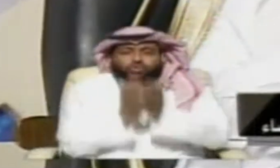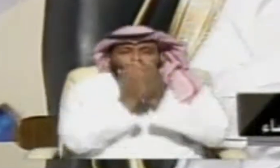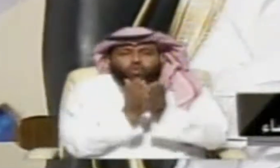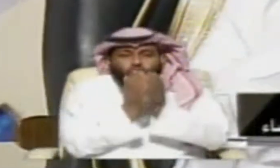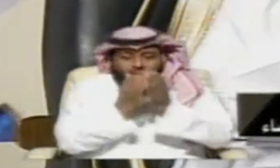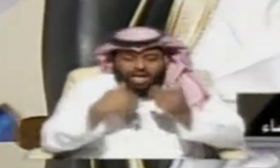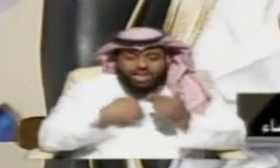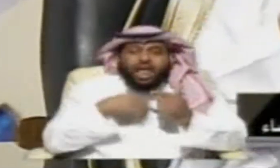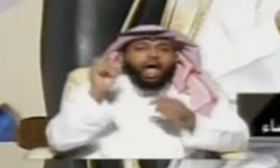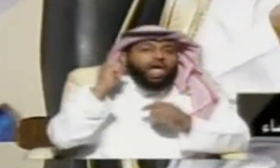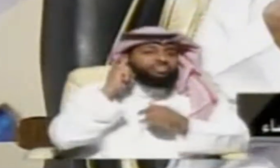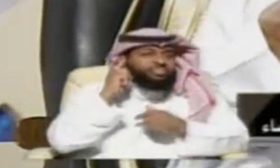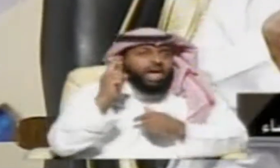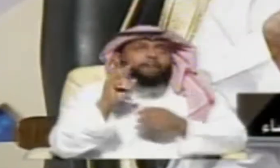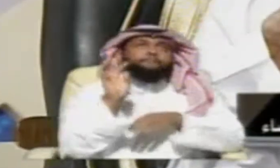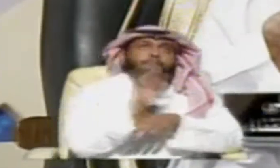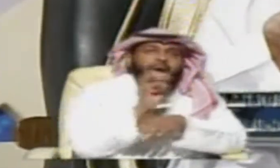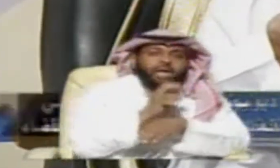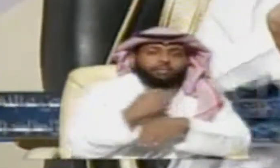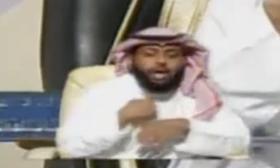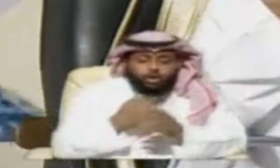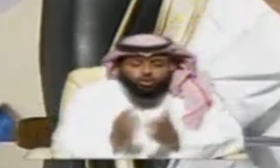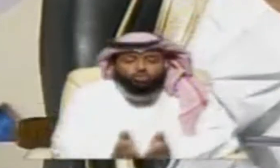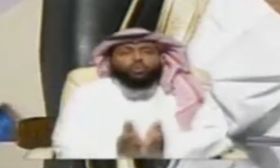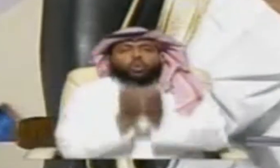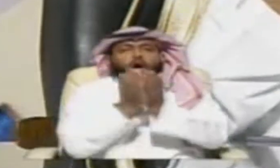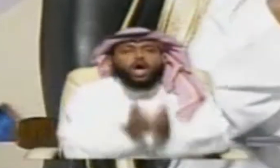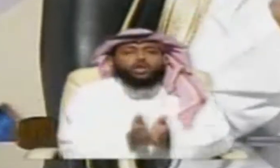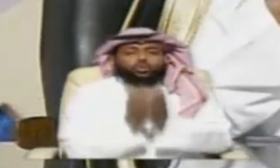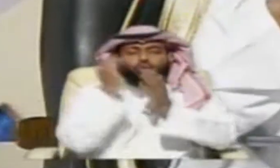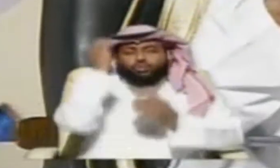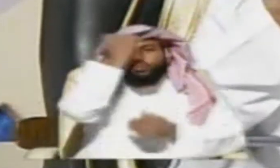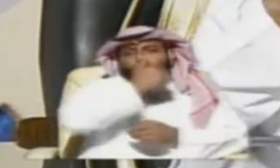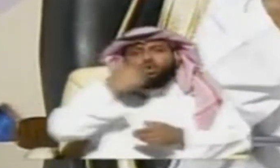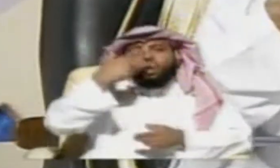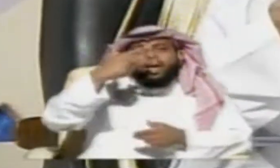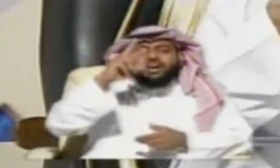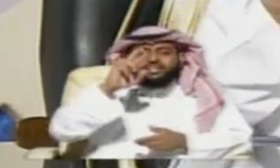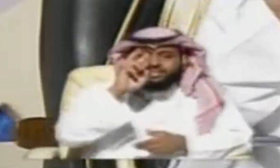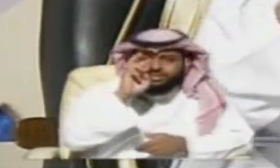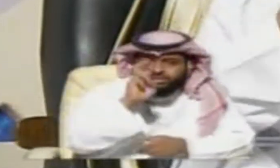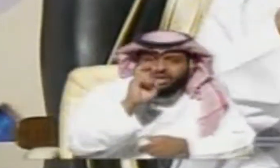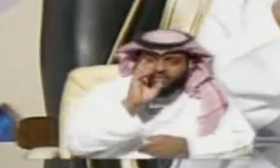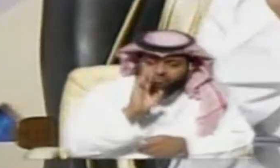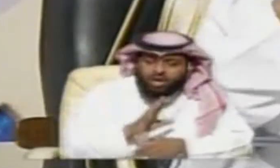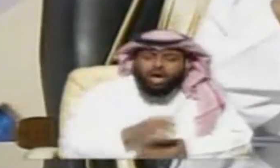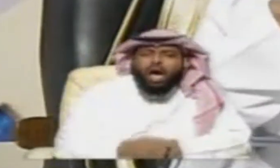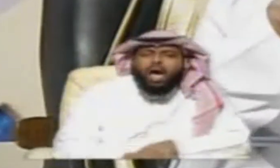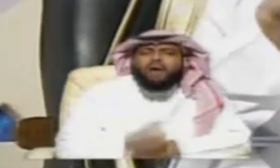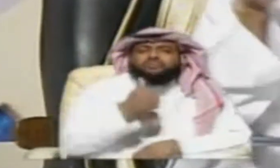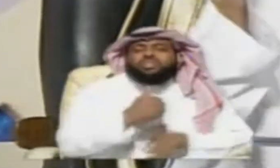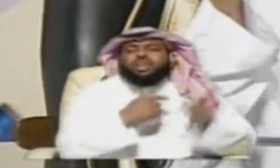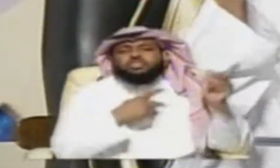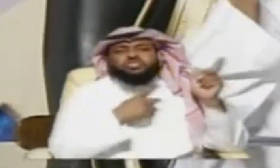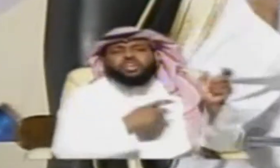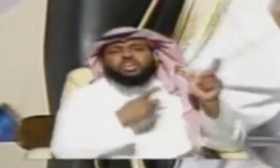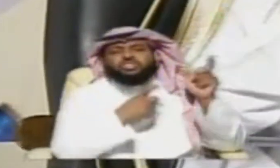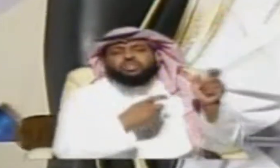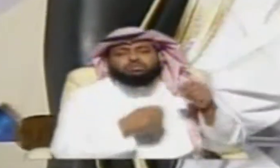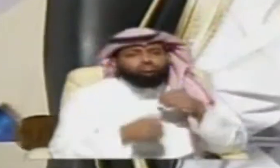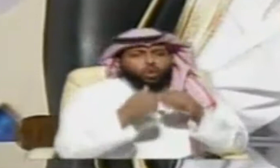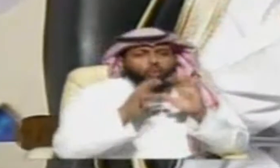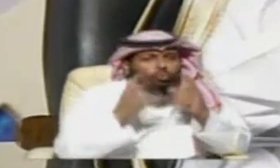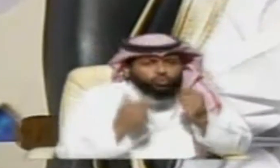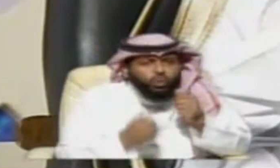في السجود إلى غير ذلك، فهذا بإذن الله من أعظم الأسلحة الفتاكة التي